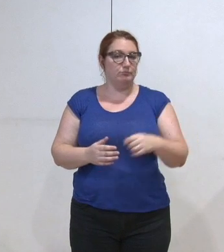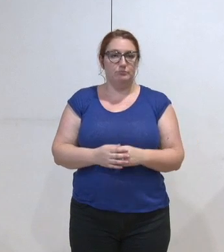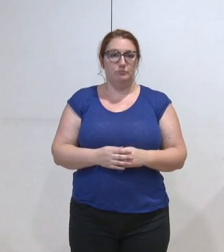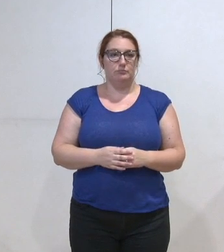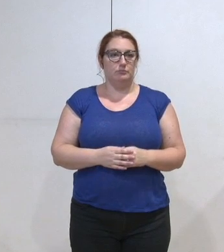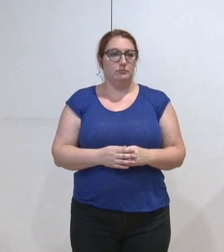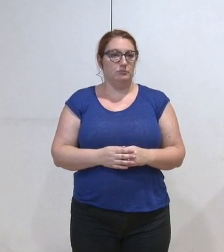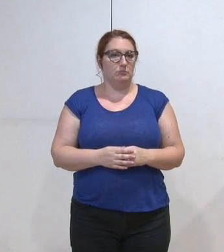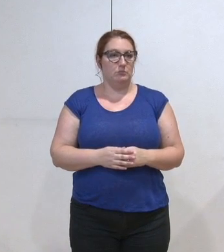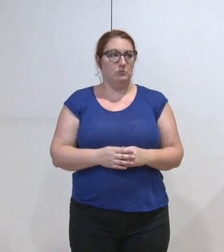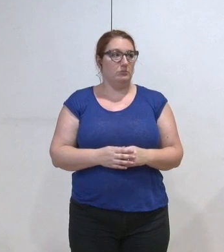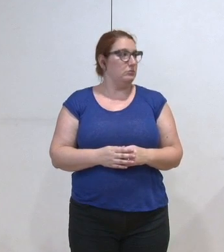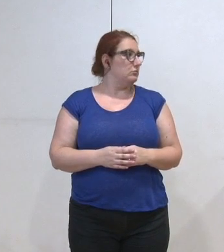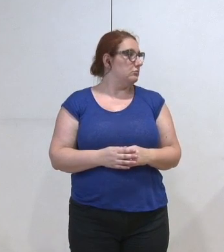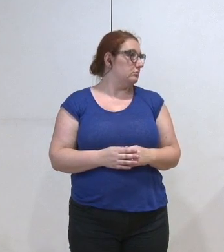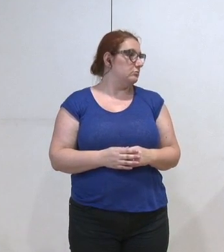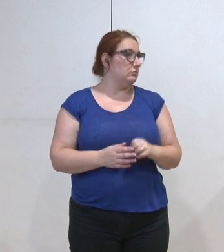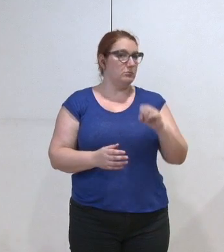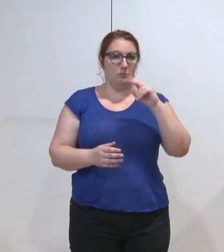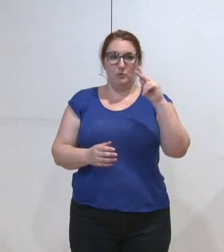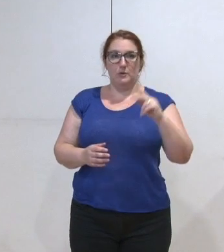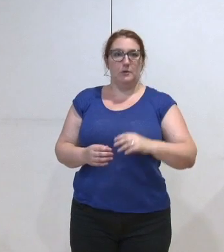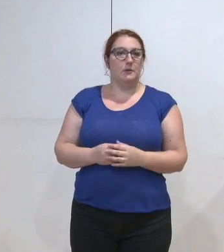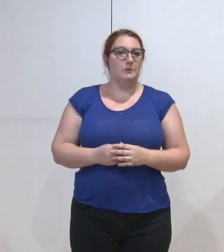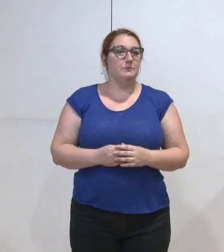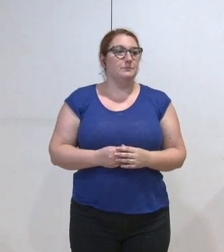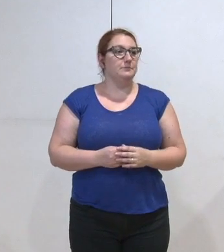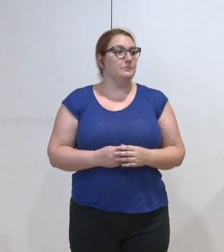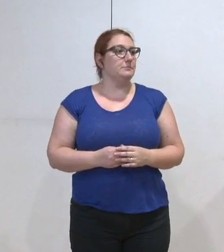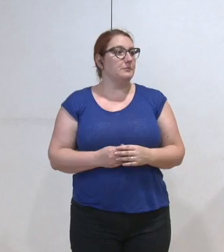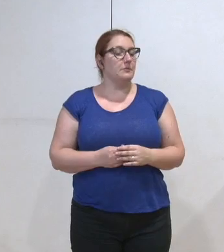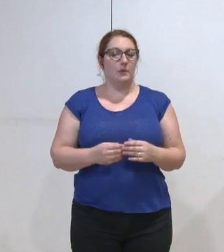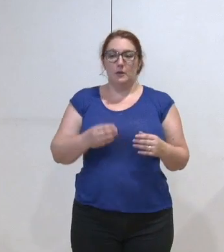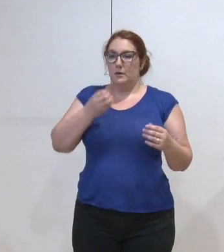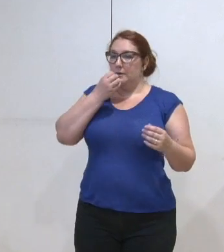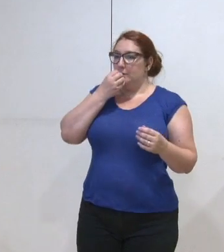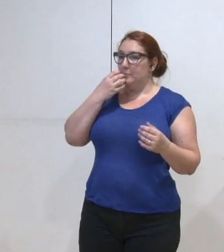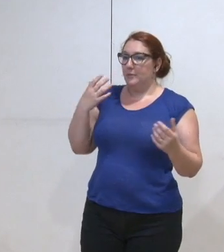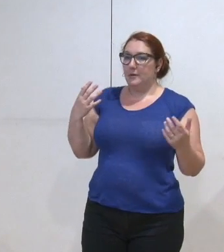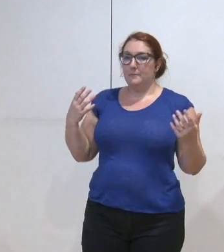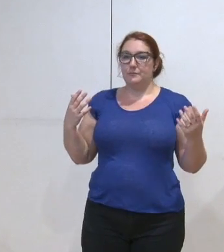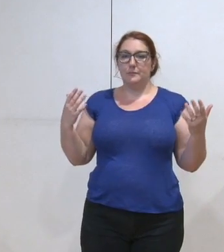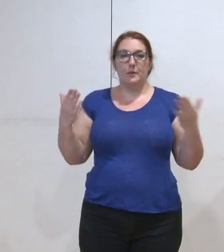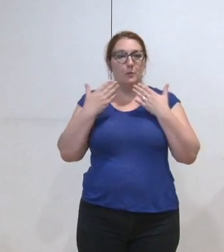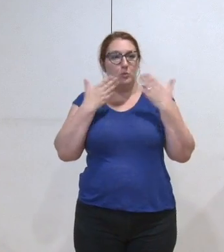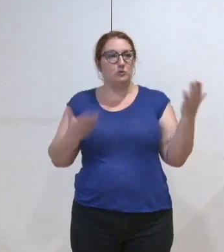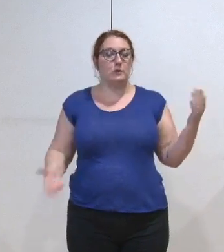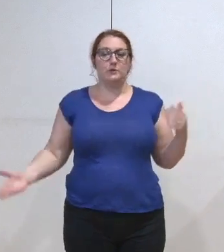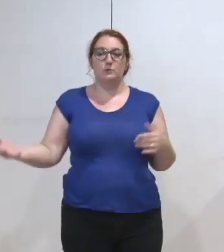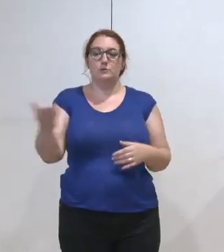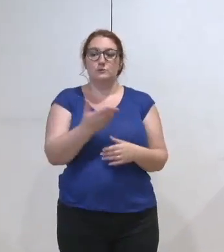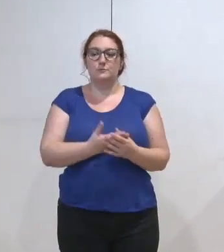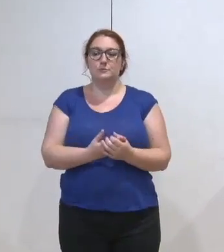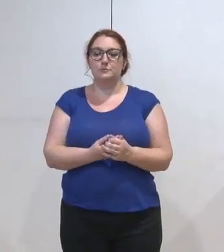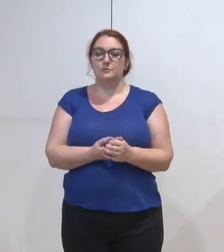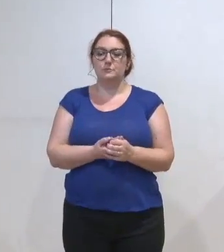groupe OK bien euh bonjour à tous